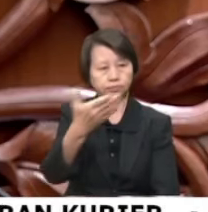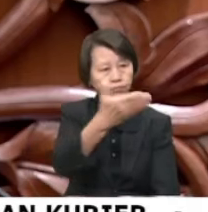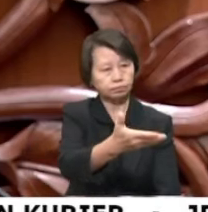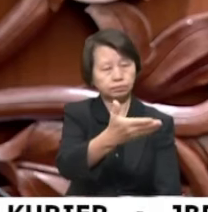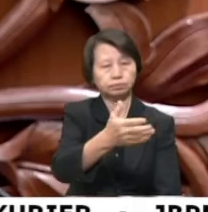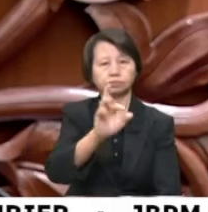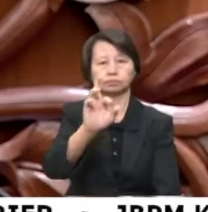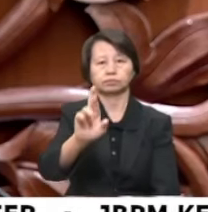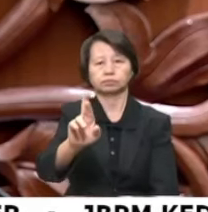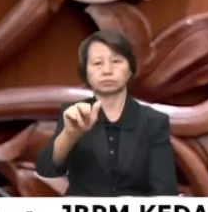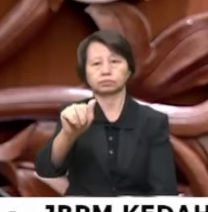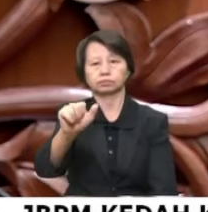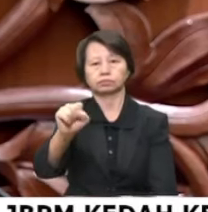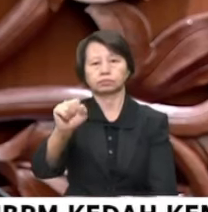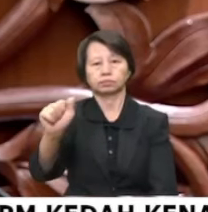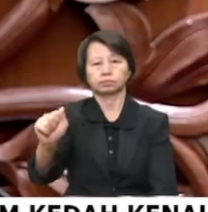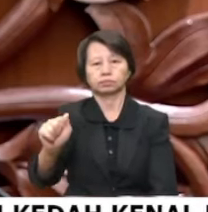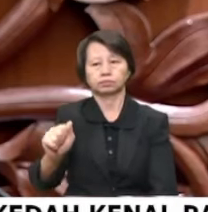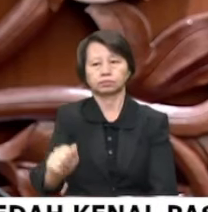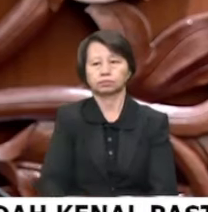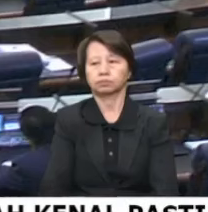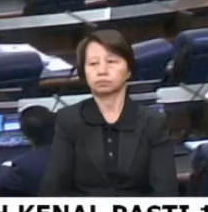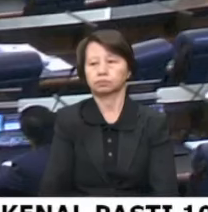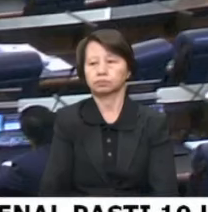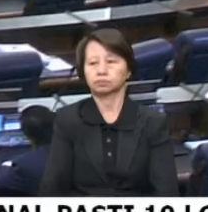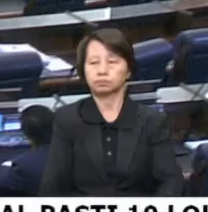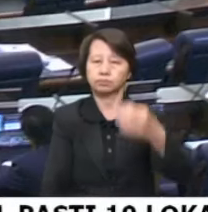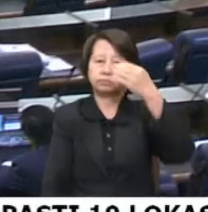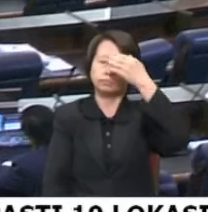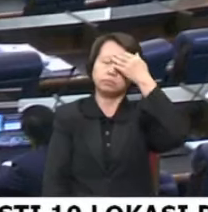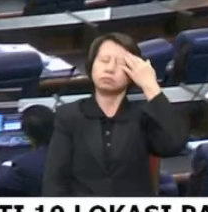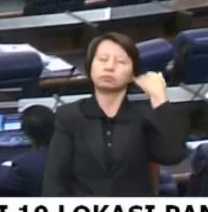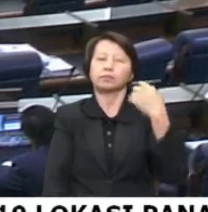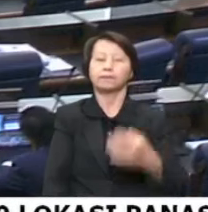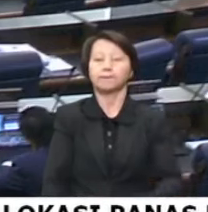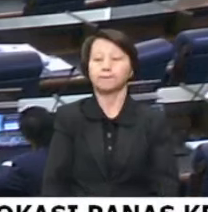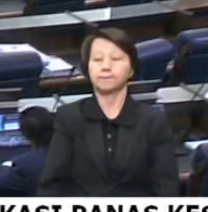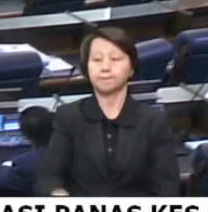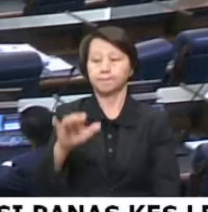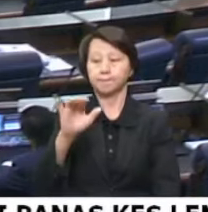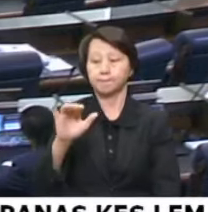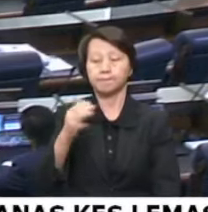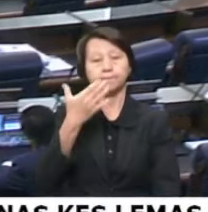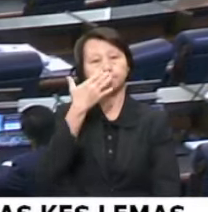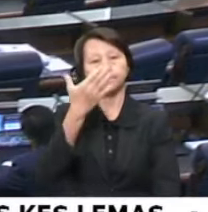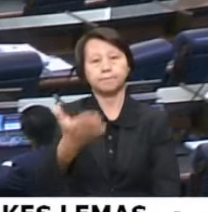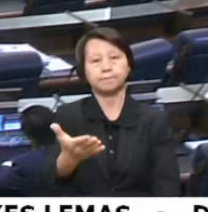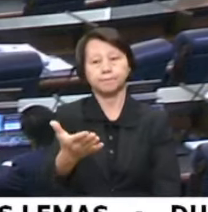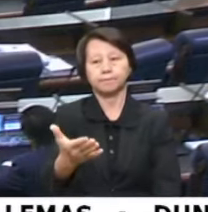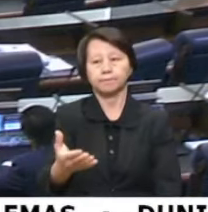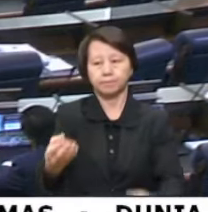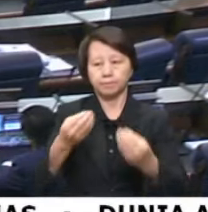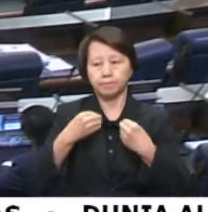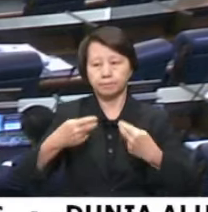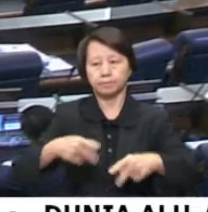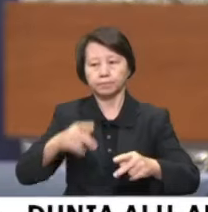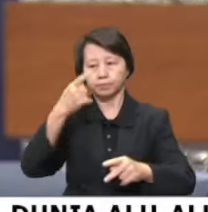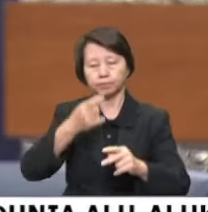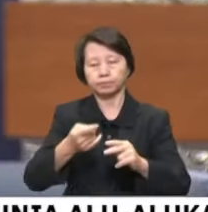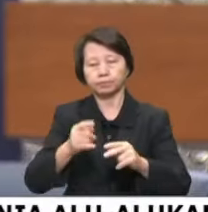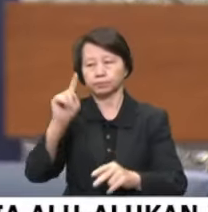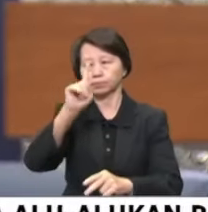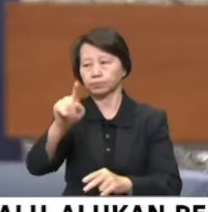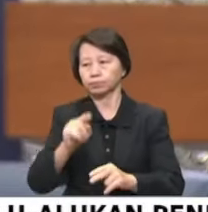Wah. Rasa. Terima kasih Puan Yang di-Pertua atas peluang yang diberikan kepada saya untuk soalan